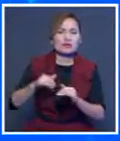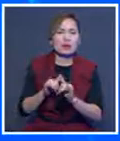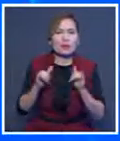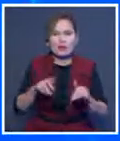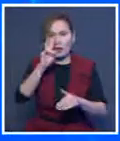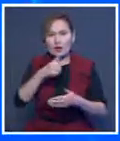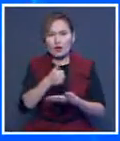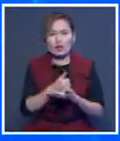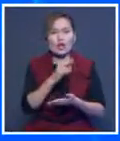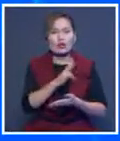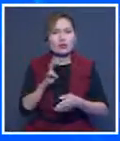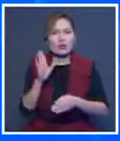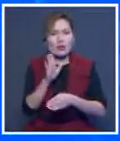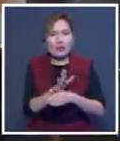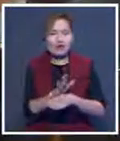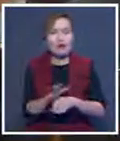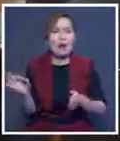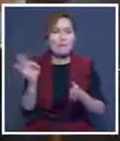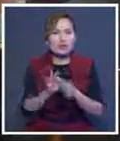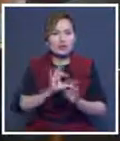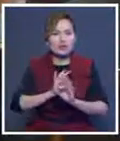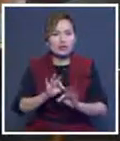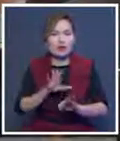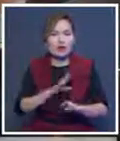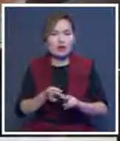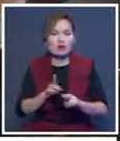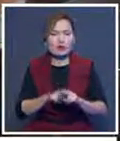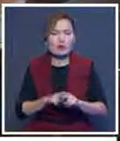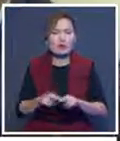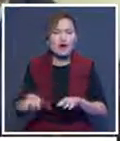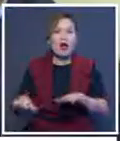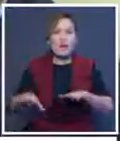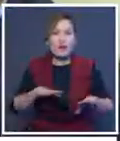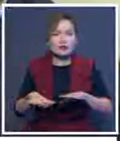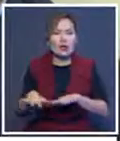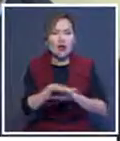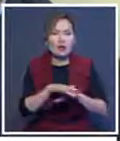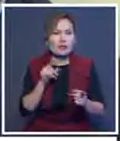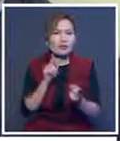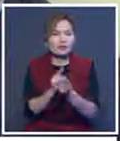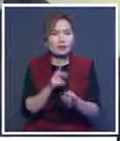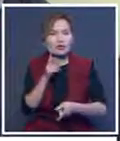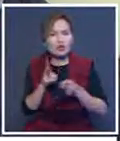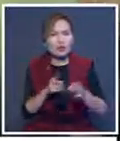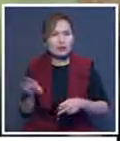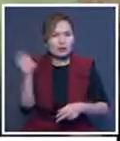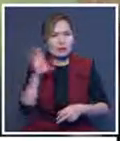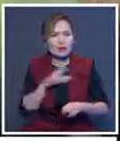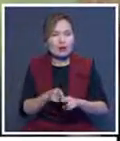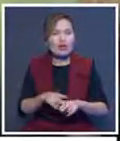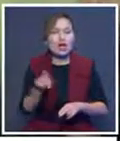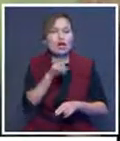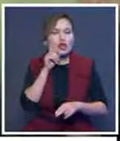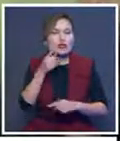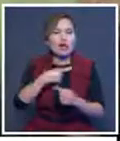елбасы тапсырмасының мақсатын түсіндірді. Одан соң сауда орнын аралап, халықтың мұң-мұқтажын тыңдады. Халық қалаулылары жас